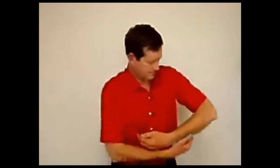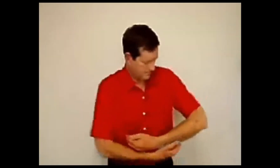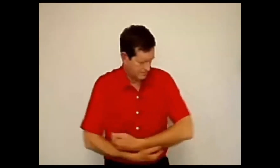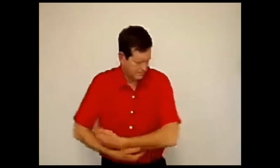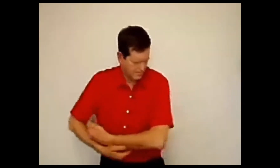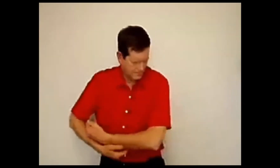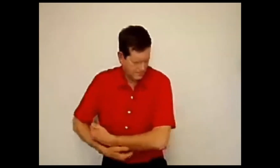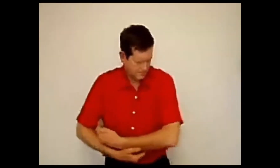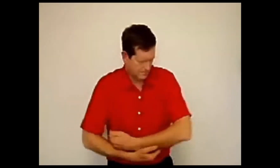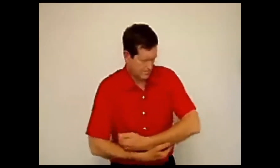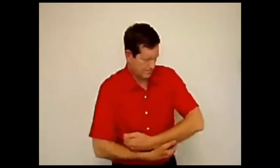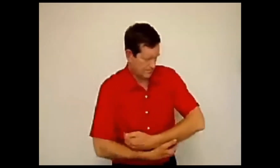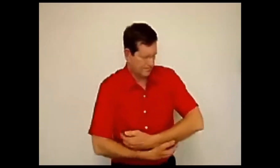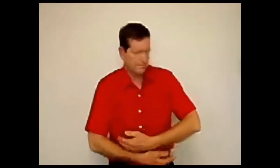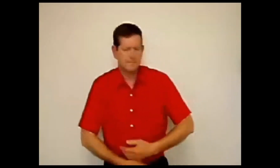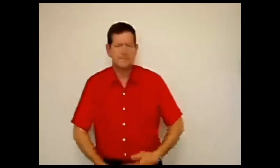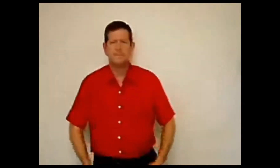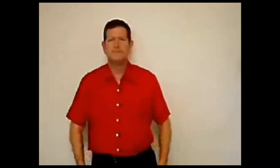S'occuper de.